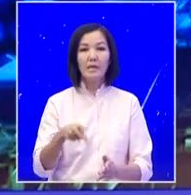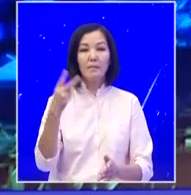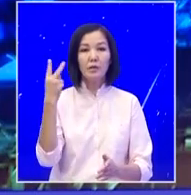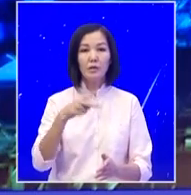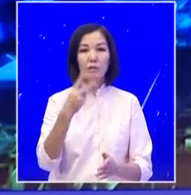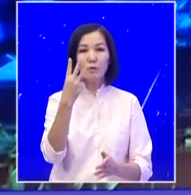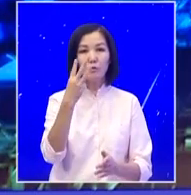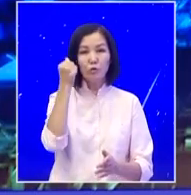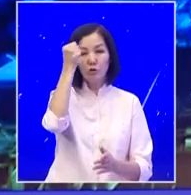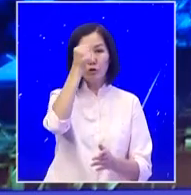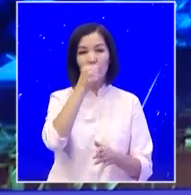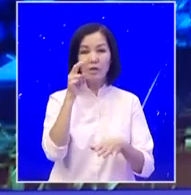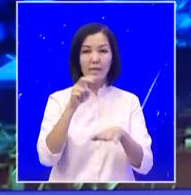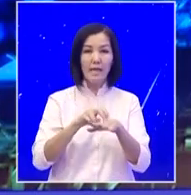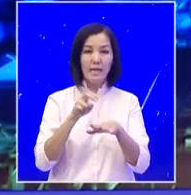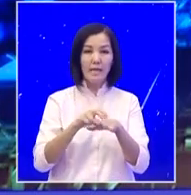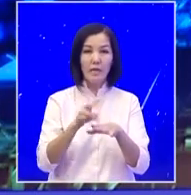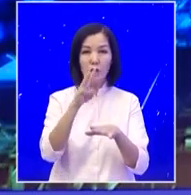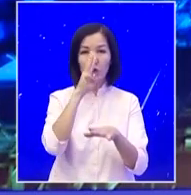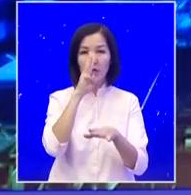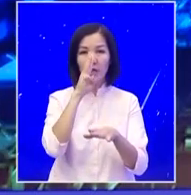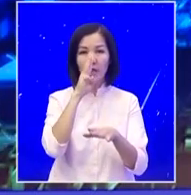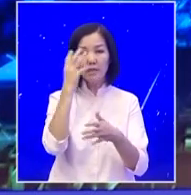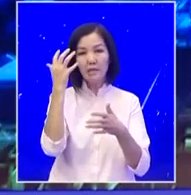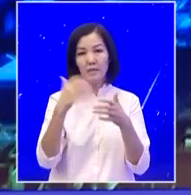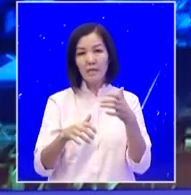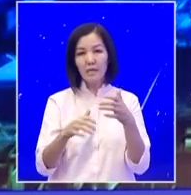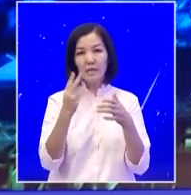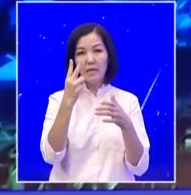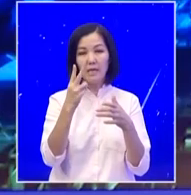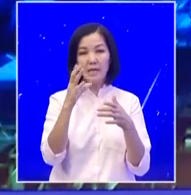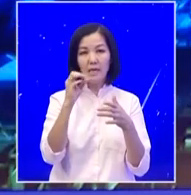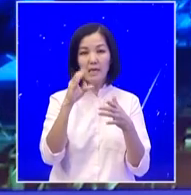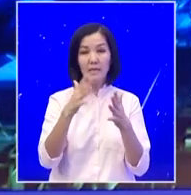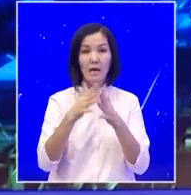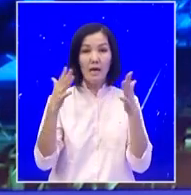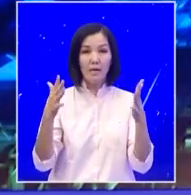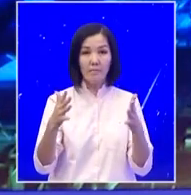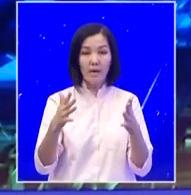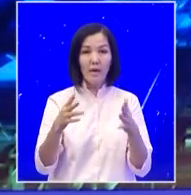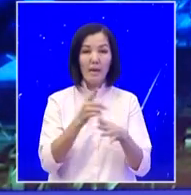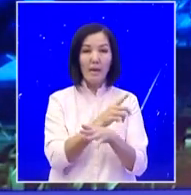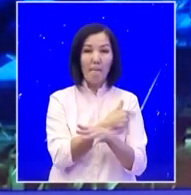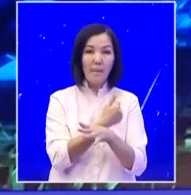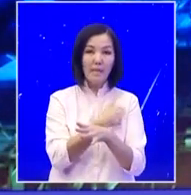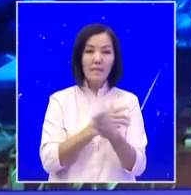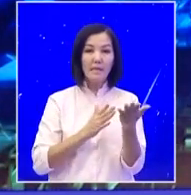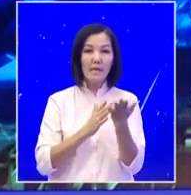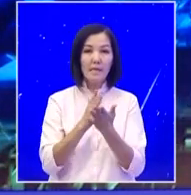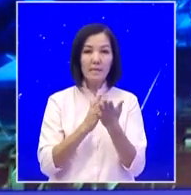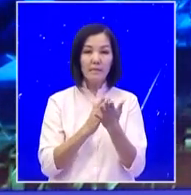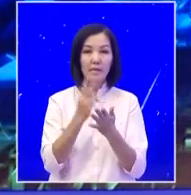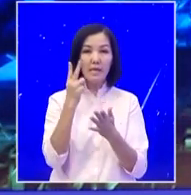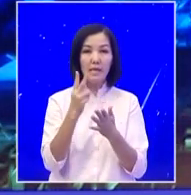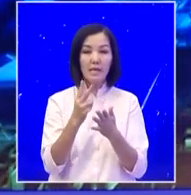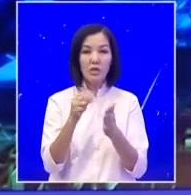2023 жылға қарай дәрігерлердің жалақысы экономикадағы орташа жалақыдан екі есе артпақ. Мұнымен қоса медицина қызметкерлеріне екінші жарты